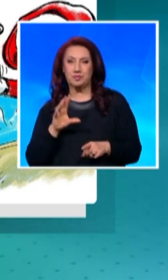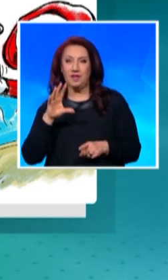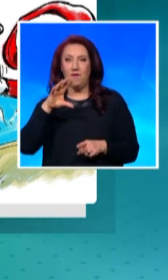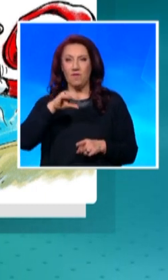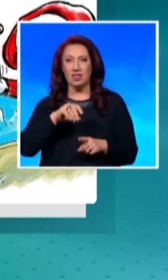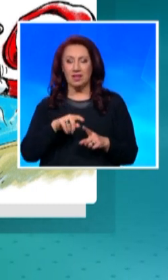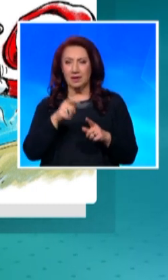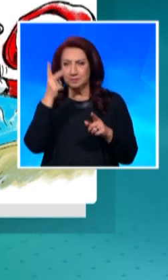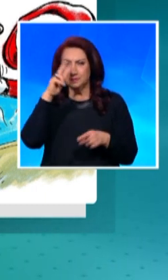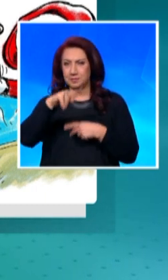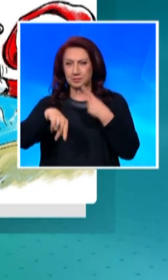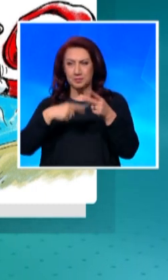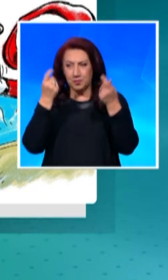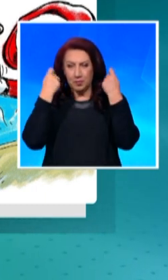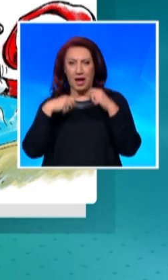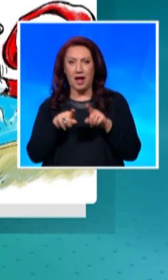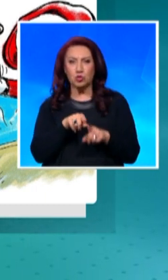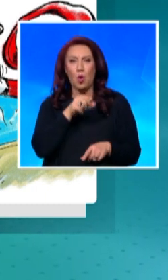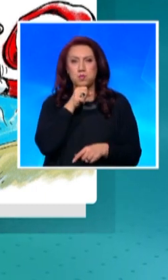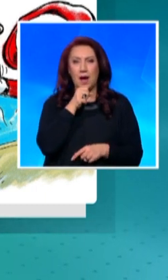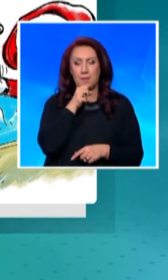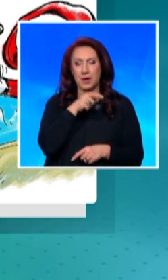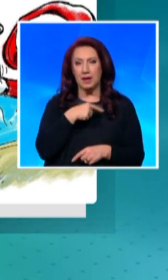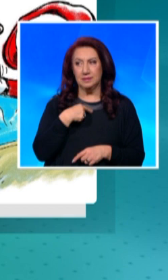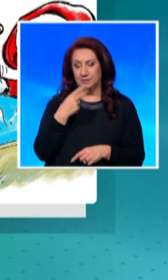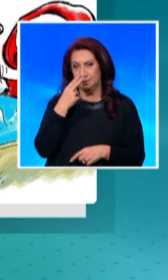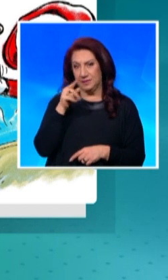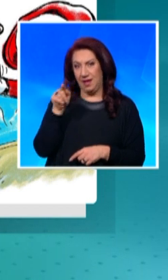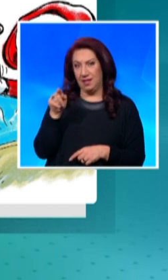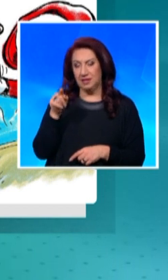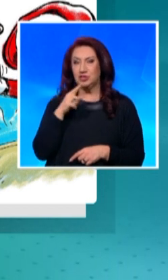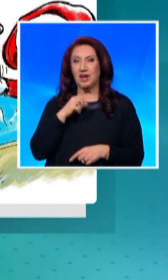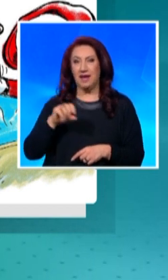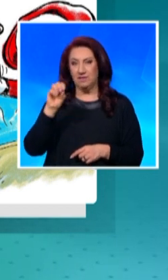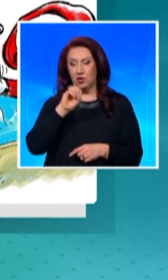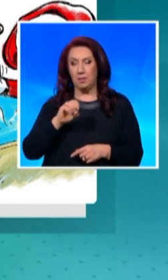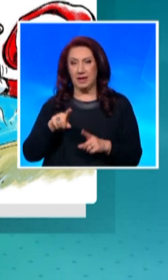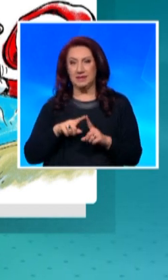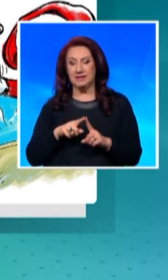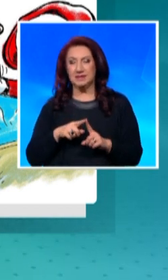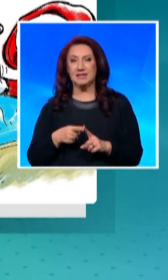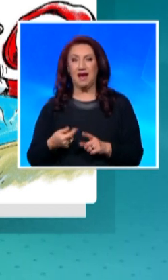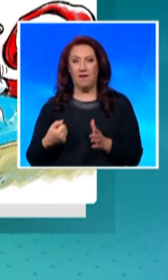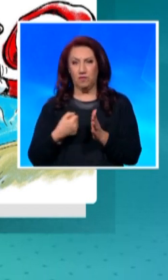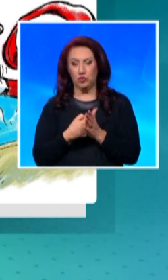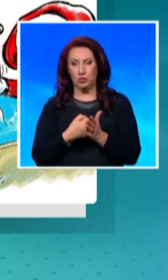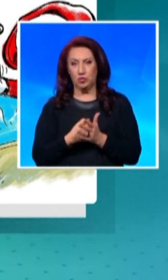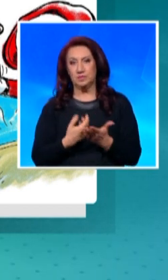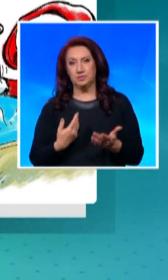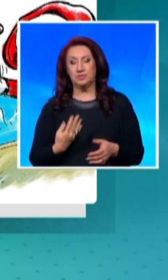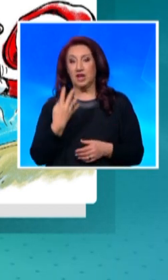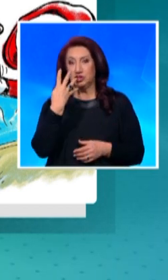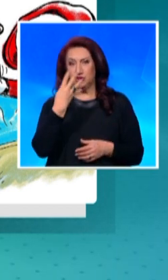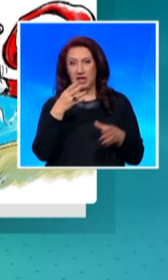да излъже европейския футбол. Неговия нос и зъби са много големи. 4 дивизии в Европа? Разбира се, първата ще